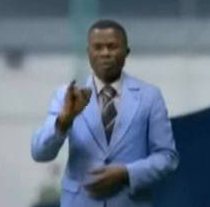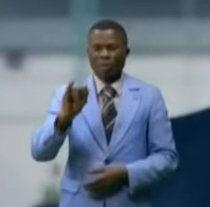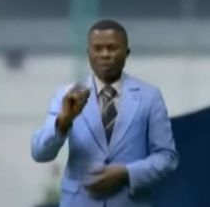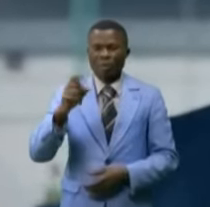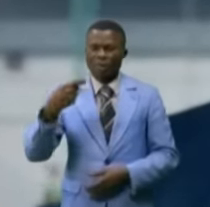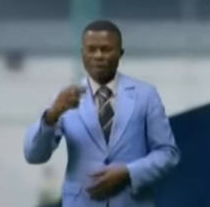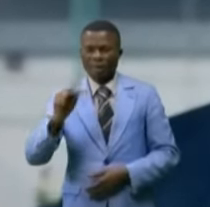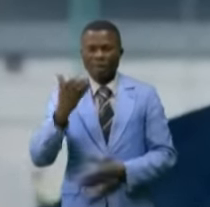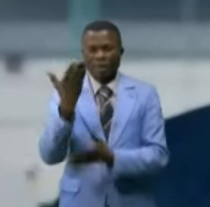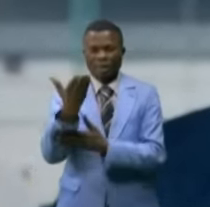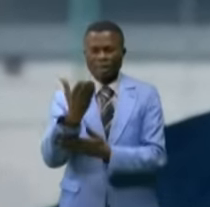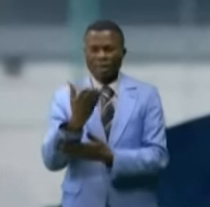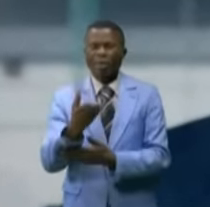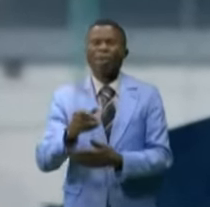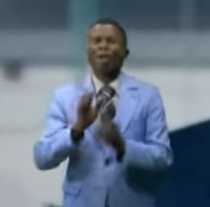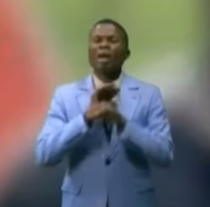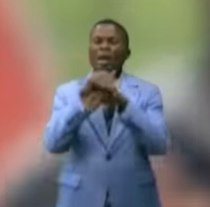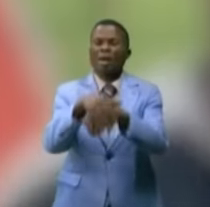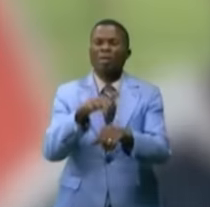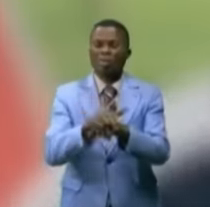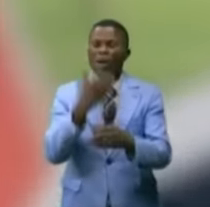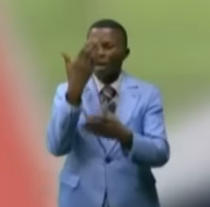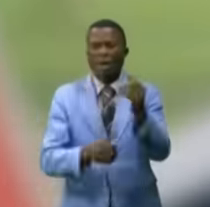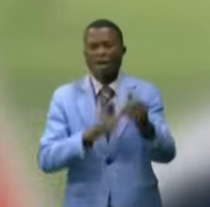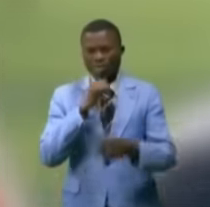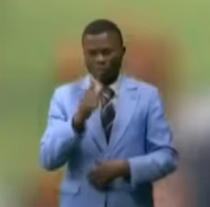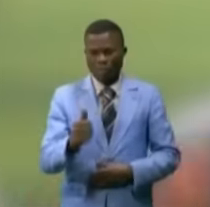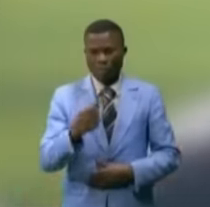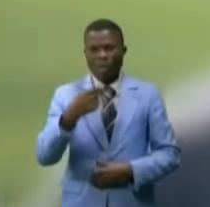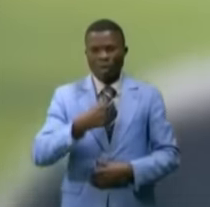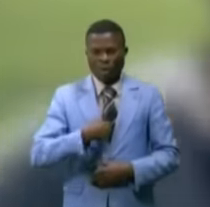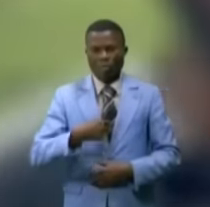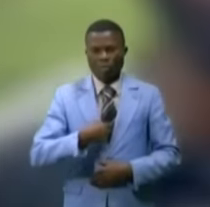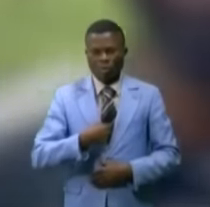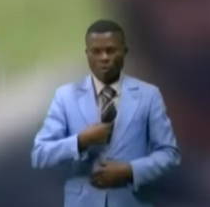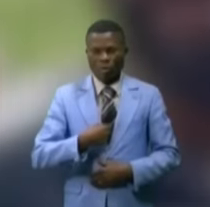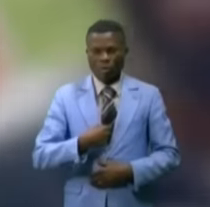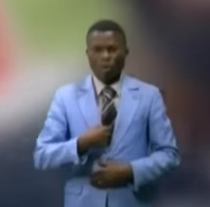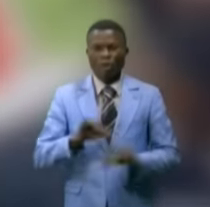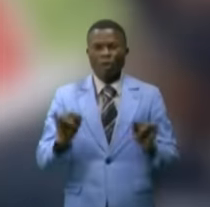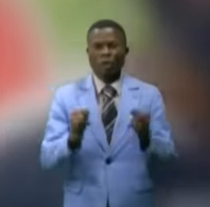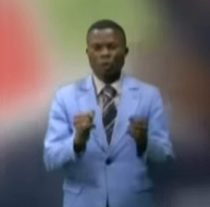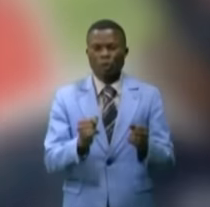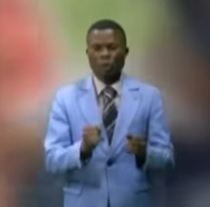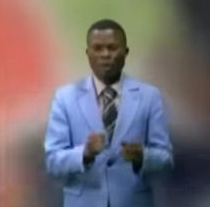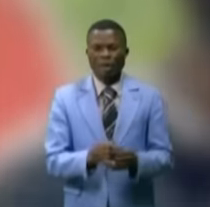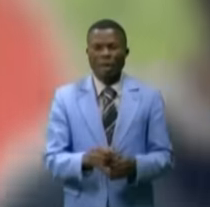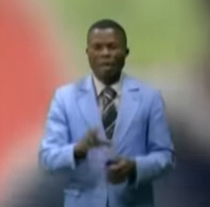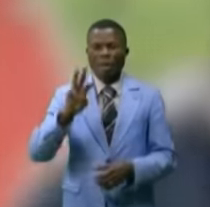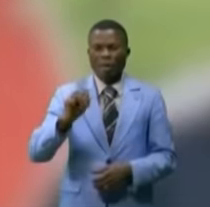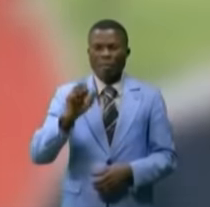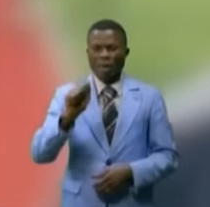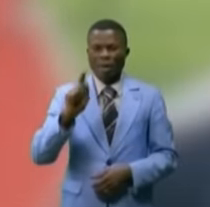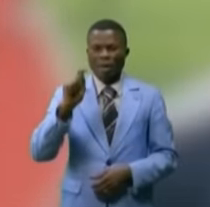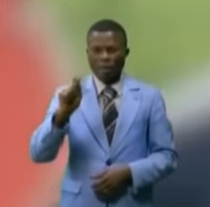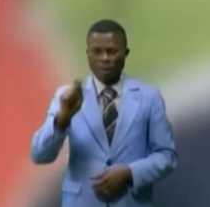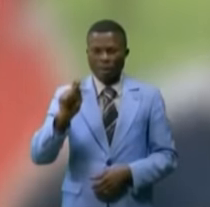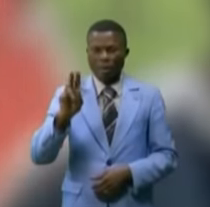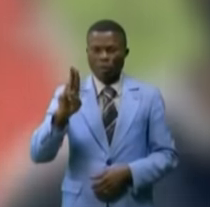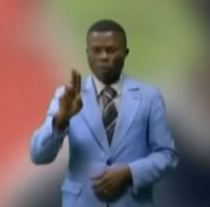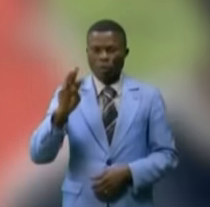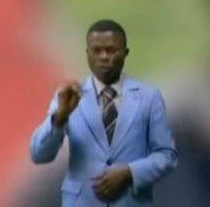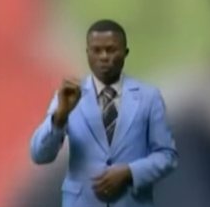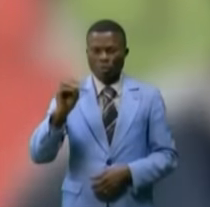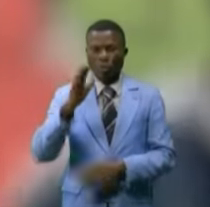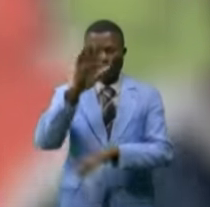vous convie tous à venir ce 12, ne manquez pas. Moi, c'est moi bien Matimon à Rome, Herbis, j'ai invité Bino pour un